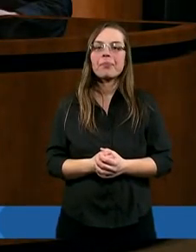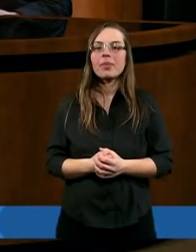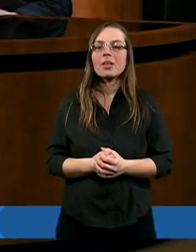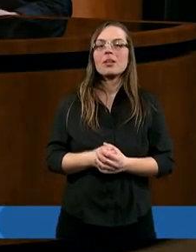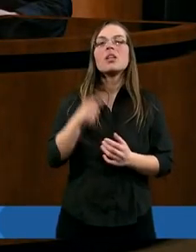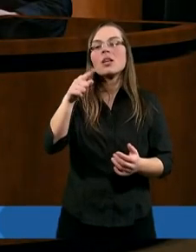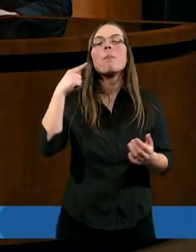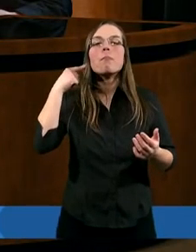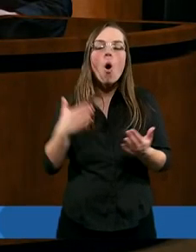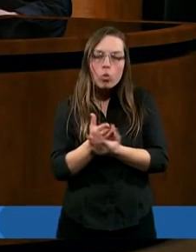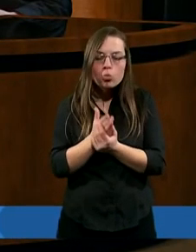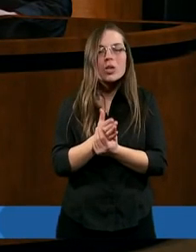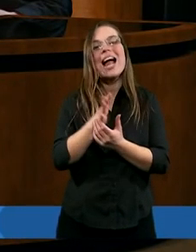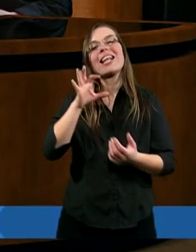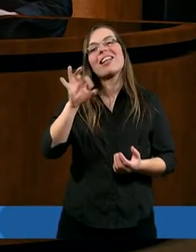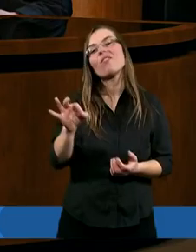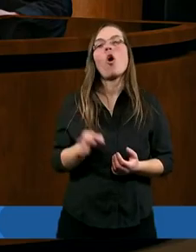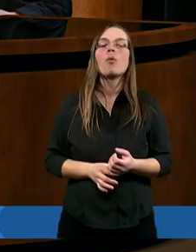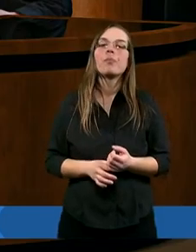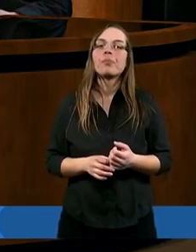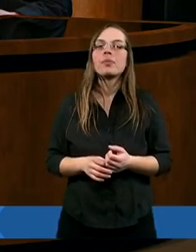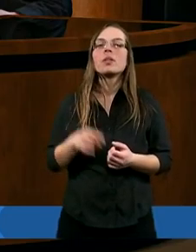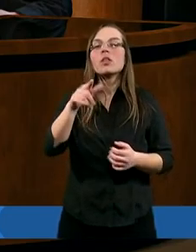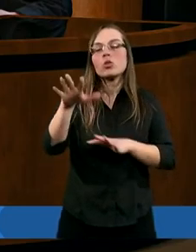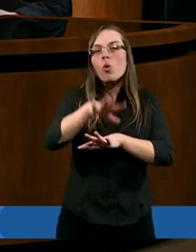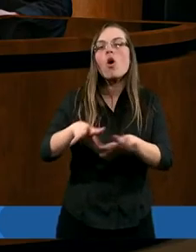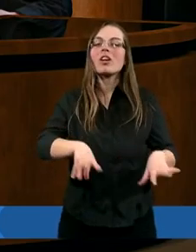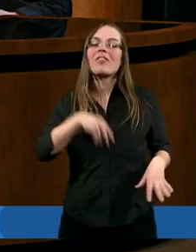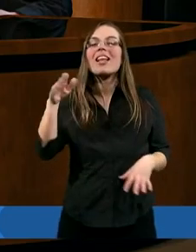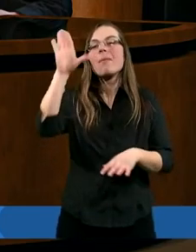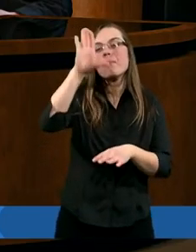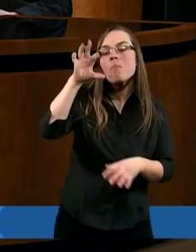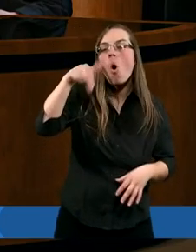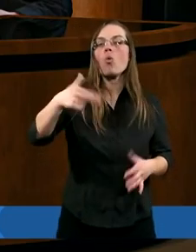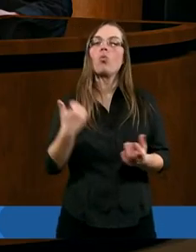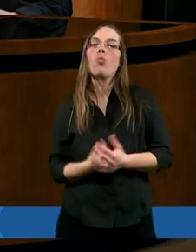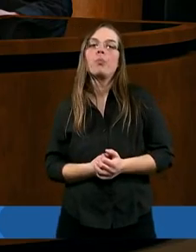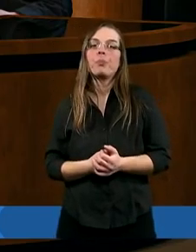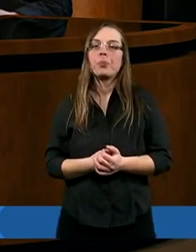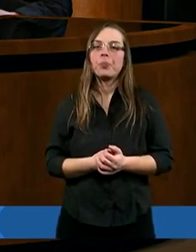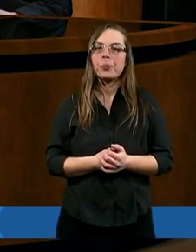Czyli posłuszeństwo Duchowi Świętemu, Bogu.